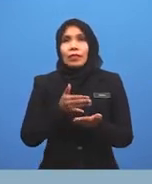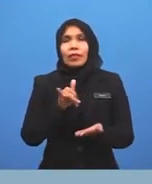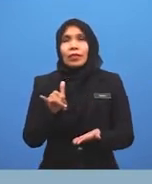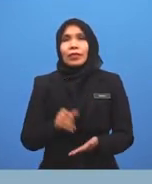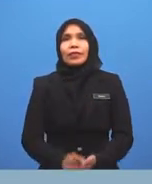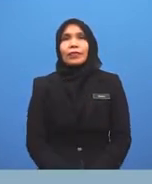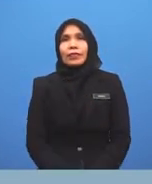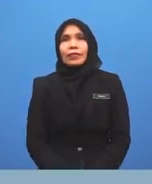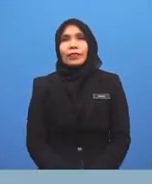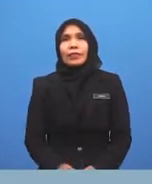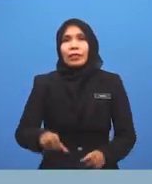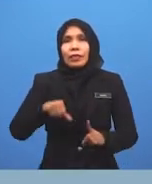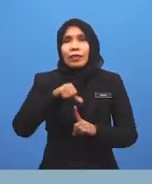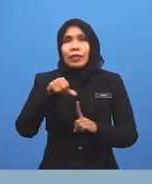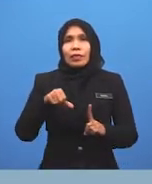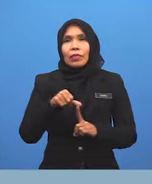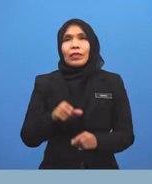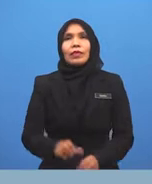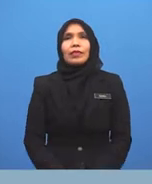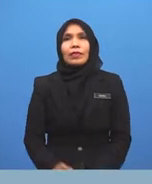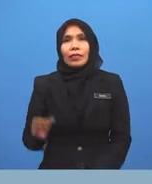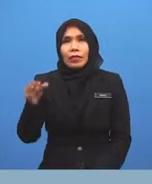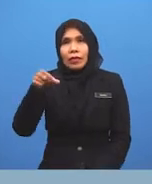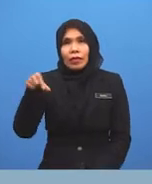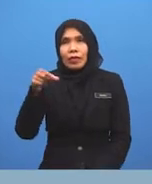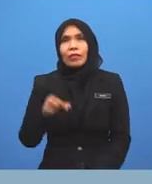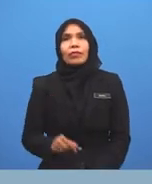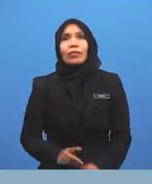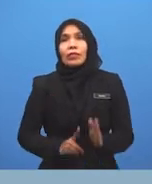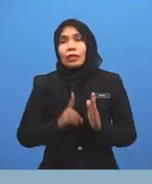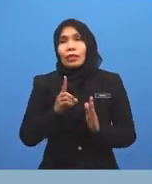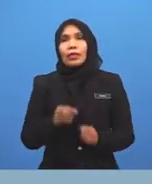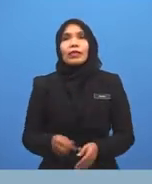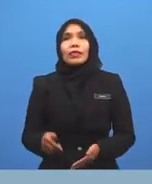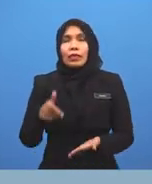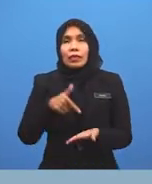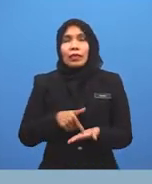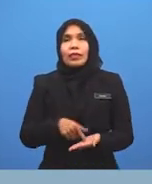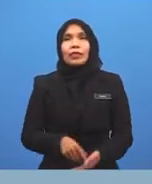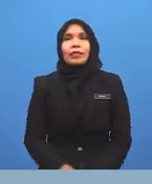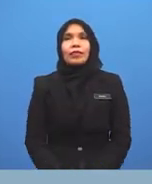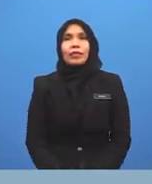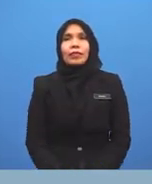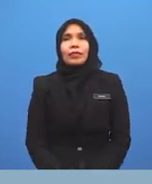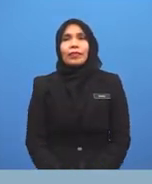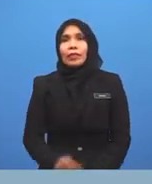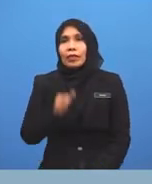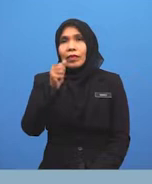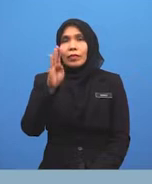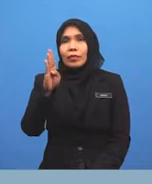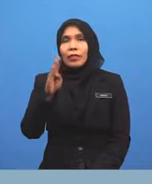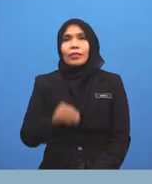Seterusnya, apabila gegelung yang berada pada kedudukan menegak ini terus berpusing pada bahagian